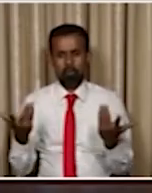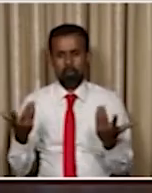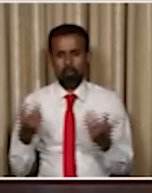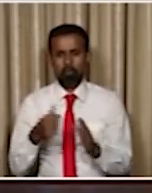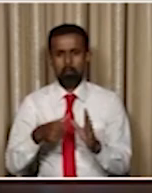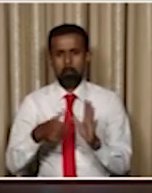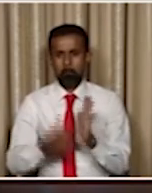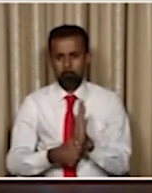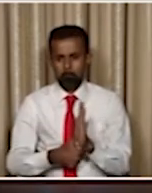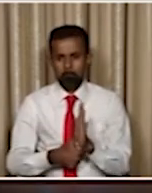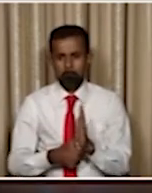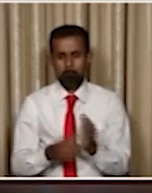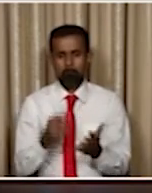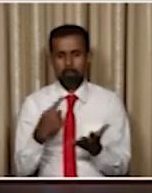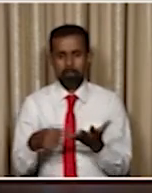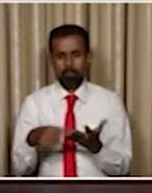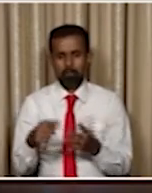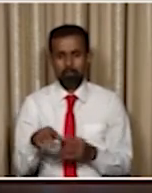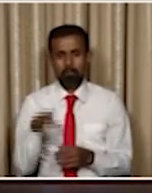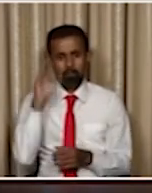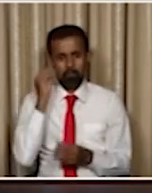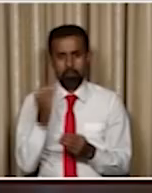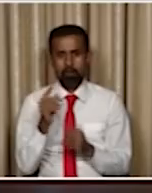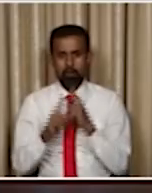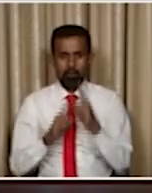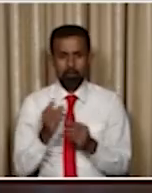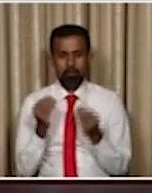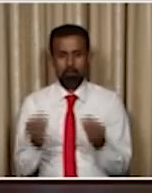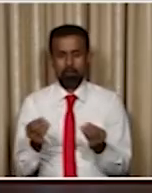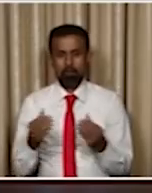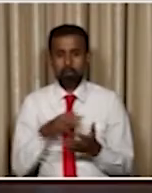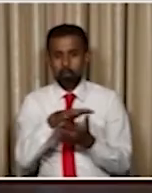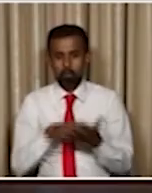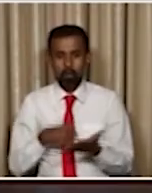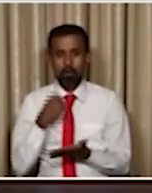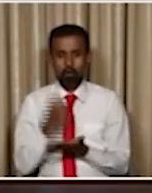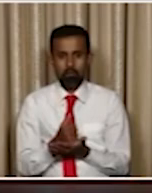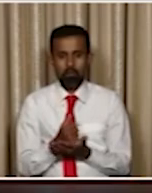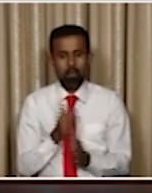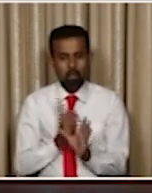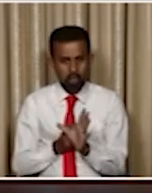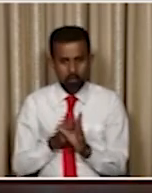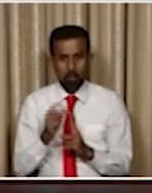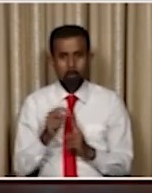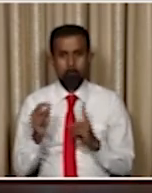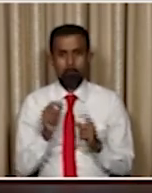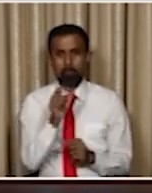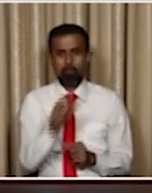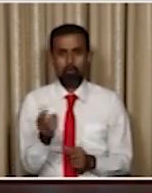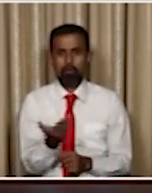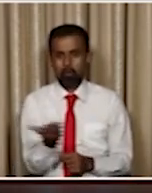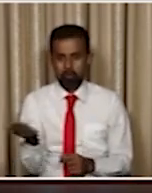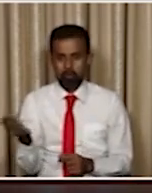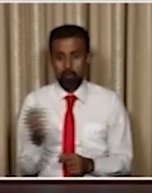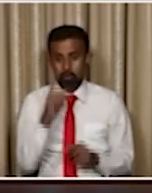පනතේ අඩංගු කාරණා පිළිබඳව දැනුවත් කරන්න සාකච්ඡා කරන්න අපි ලිඛිතව සෑම පාර්ලිමේන්තු මන්ත්‍රීවරයෙක්ගෙම ඉල්ලලා තියෙනවා.